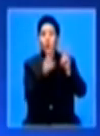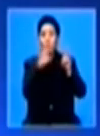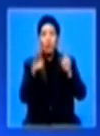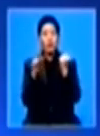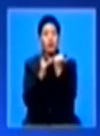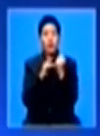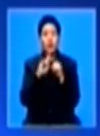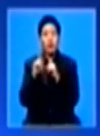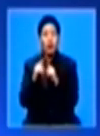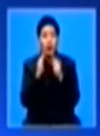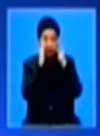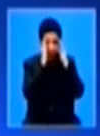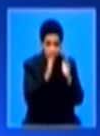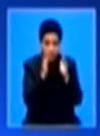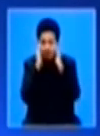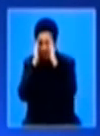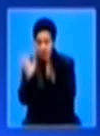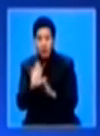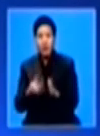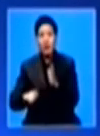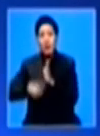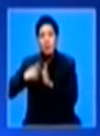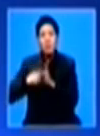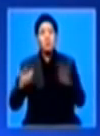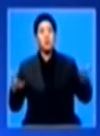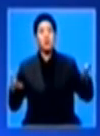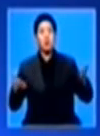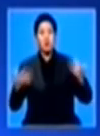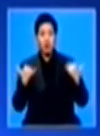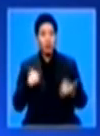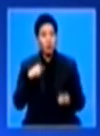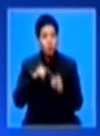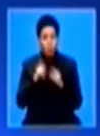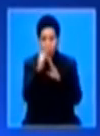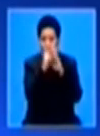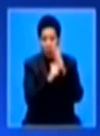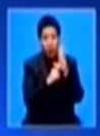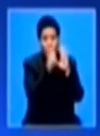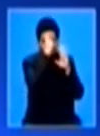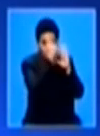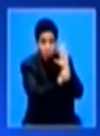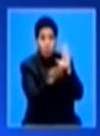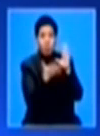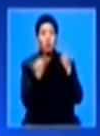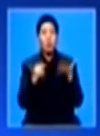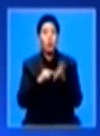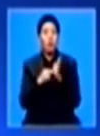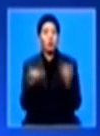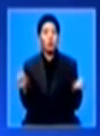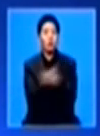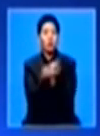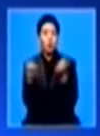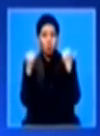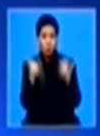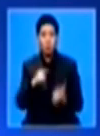ฐก็จะดำเนินการตามกฎหมายโดยมี2มาตรฐานโดยไม่มี2มาตรฐานเด็ดขาดค่ะและไม่คิดจะไปละเมิดใคร